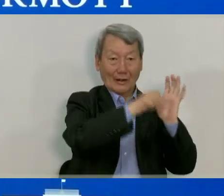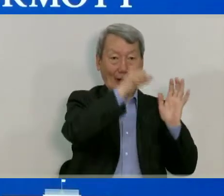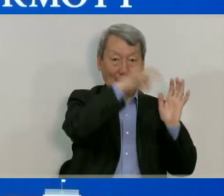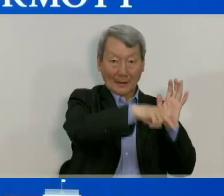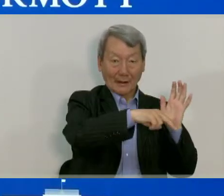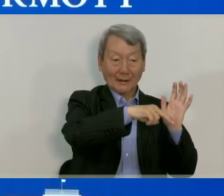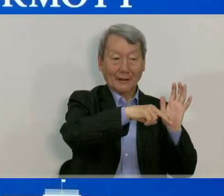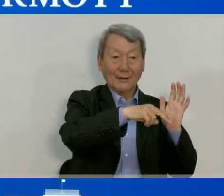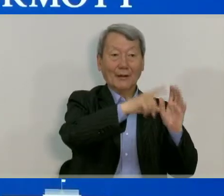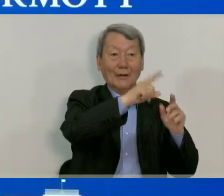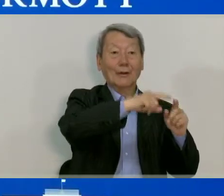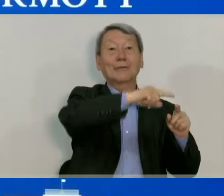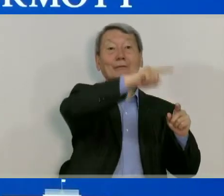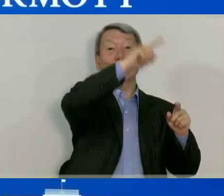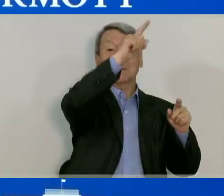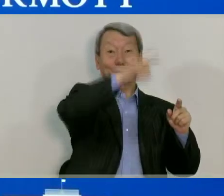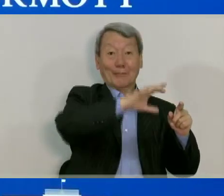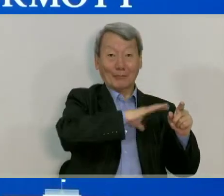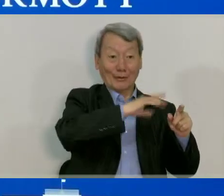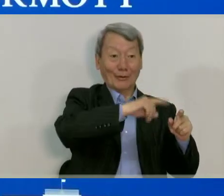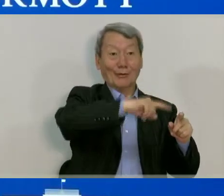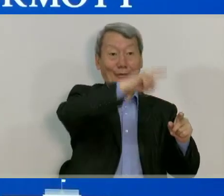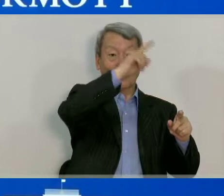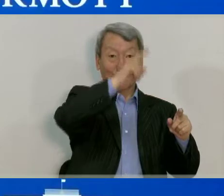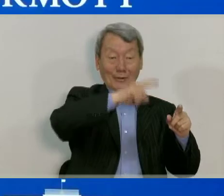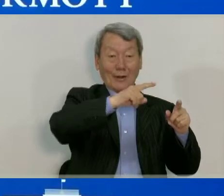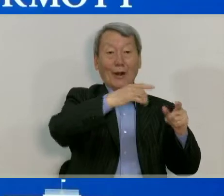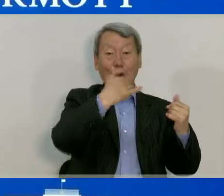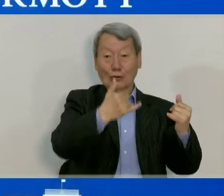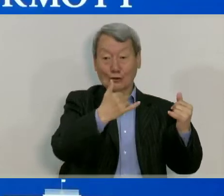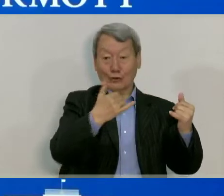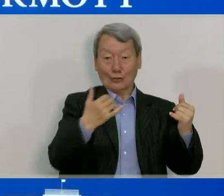15-16 апрелде эң бийик көрсөткүчтөр туруп турган. Ошондон бери